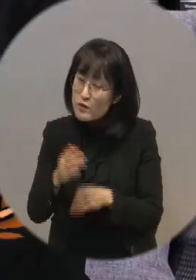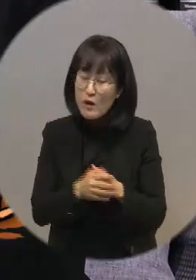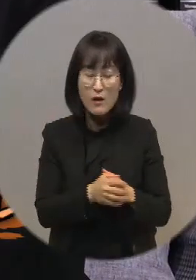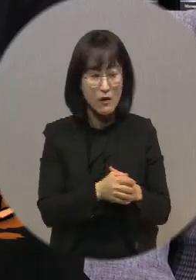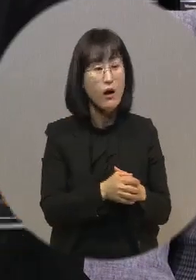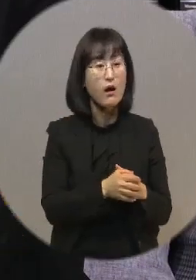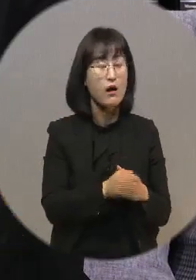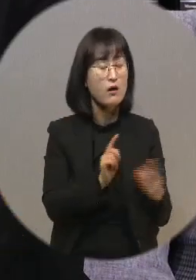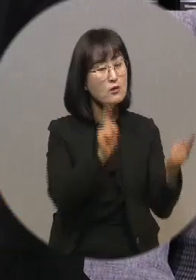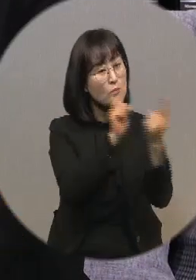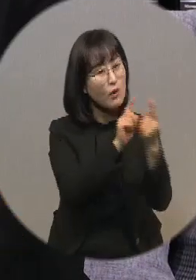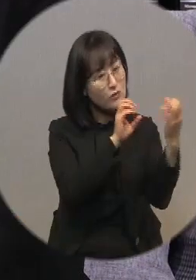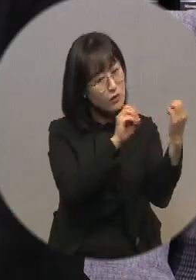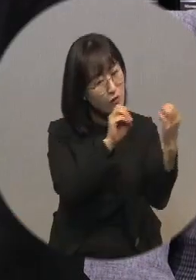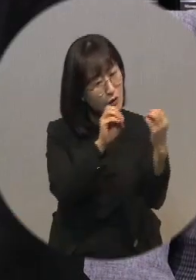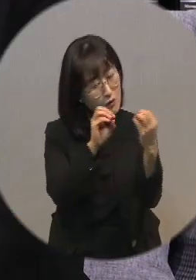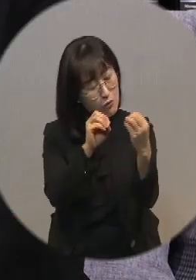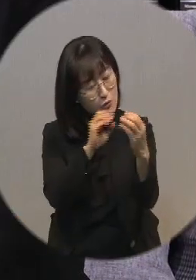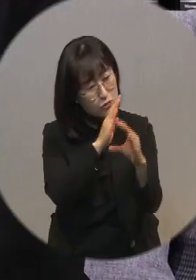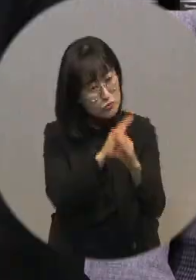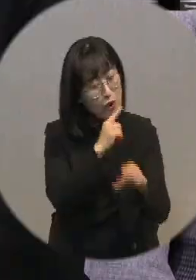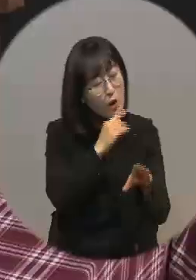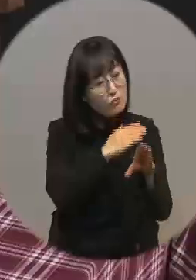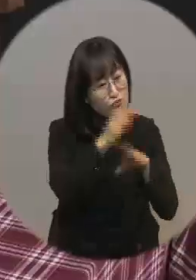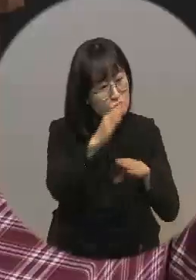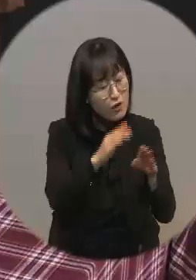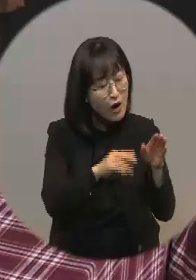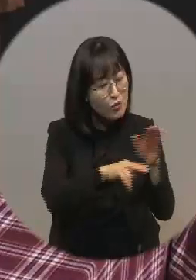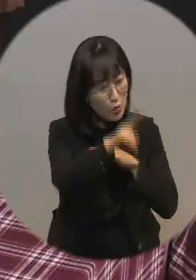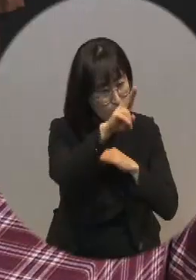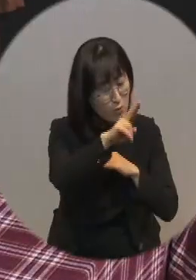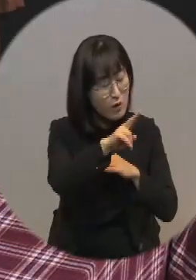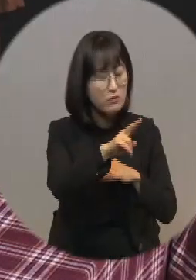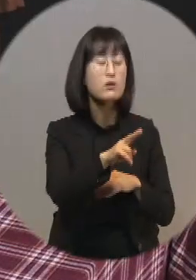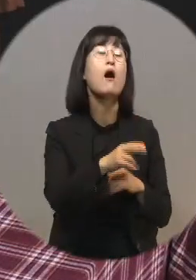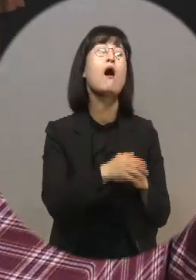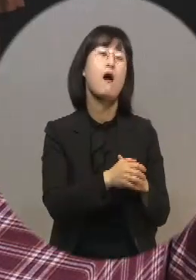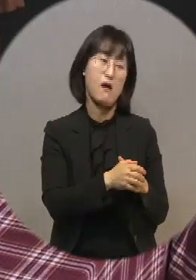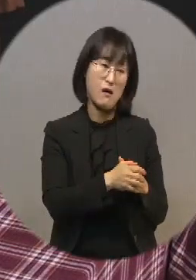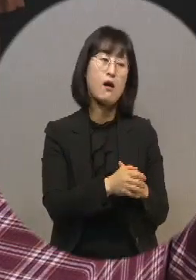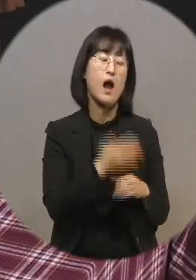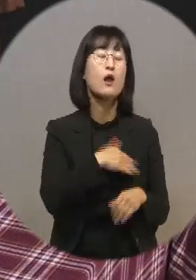놀라지 않았어요? 별로 안 놀랐어요. 그전에 북한 사람 본 적 있어요? TV에서 많이 봤어요.